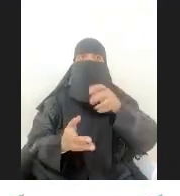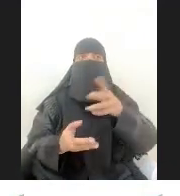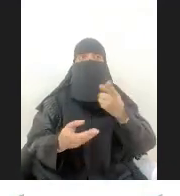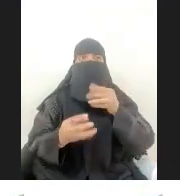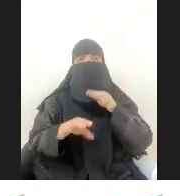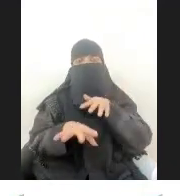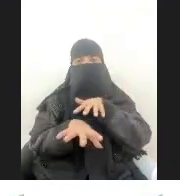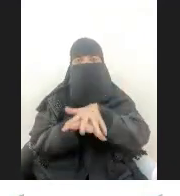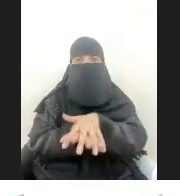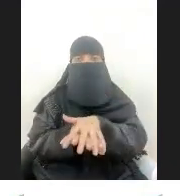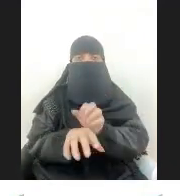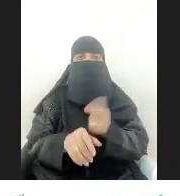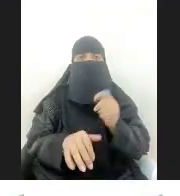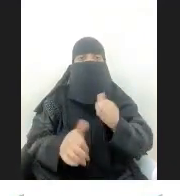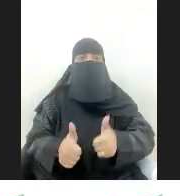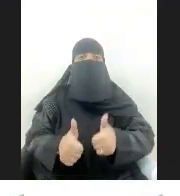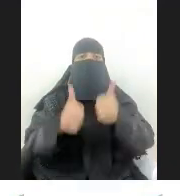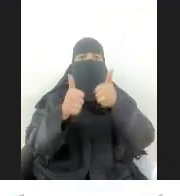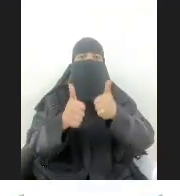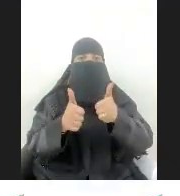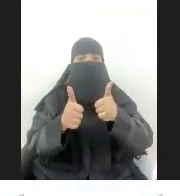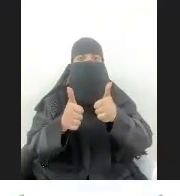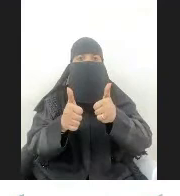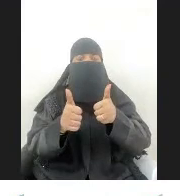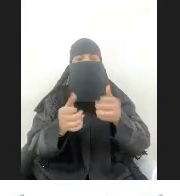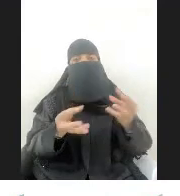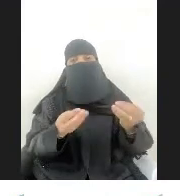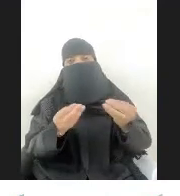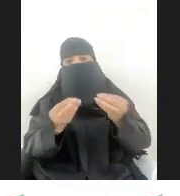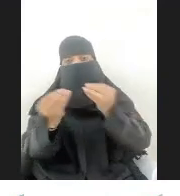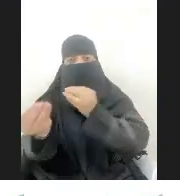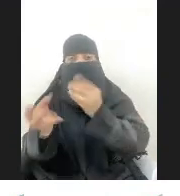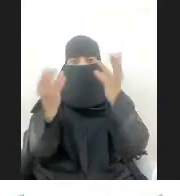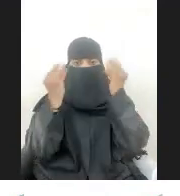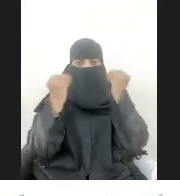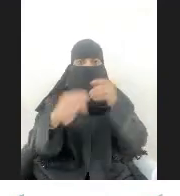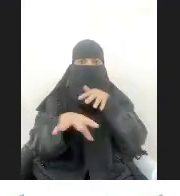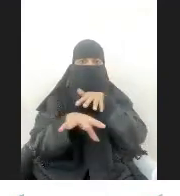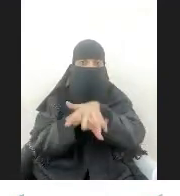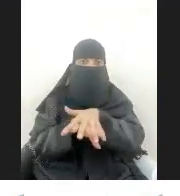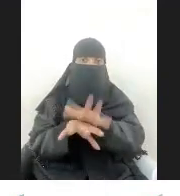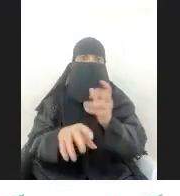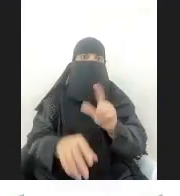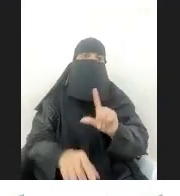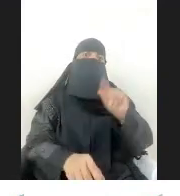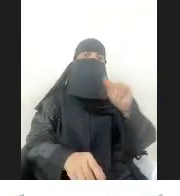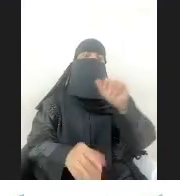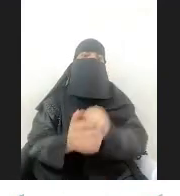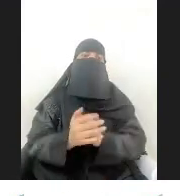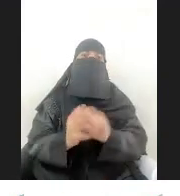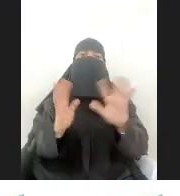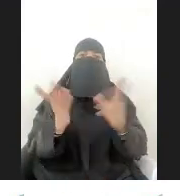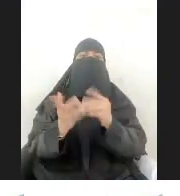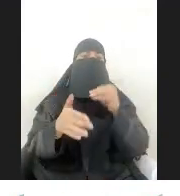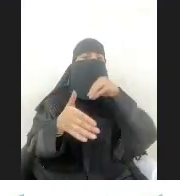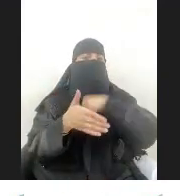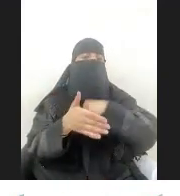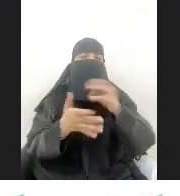إحنا نقدم تعلم مدمج متميز كله يكمن في عملية